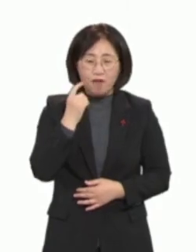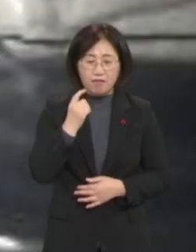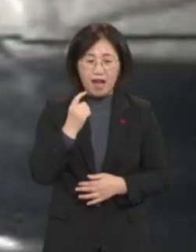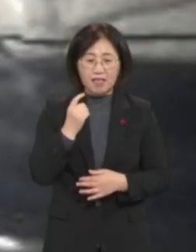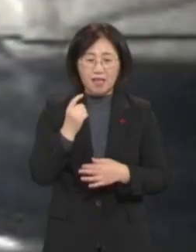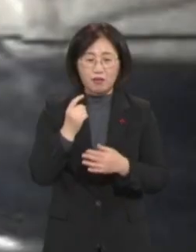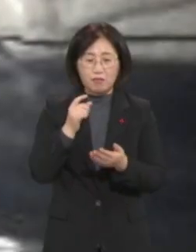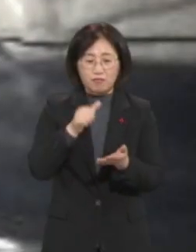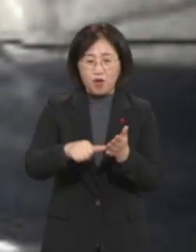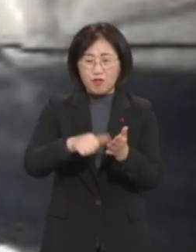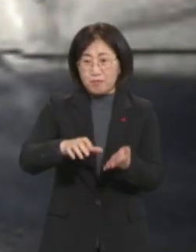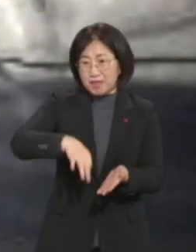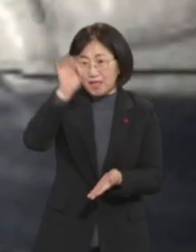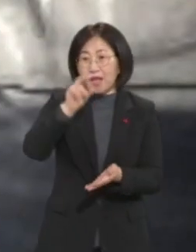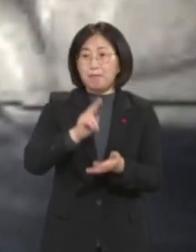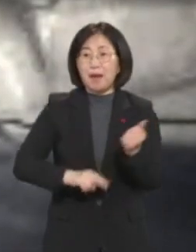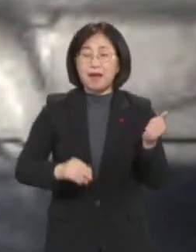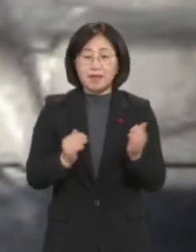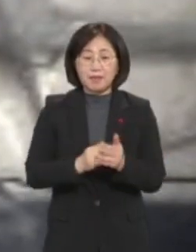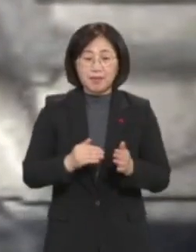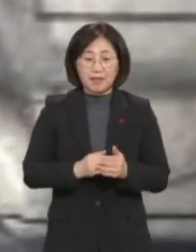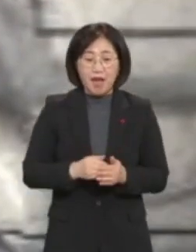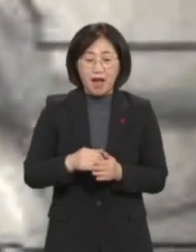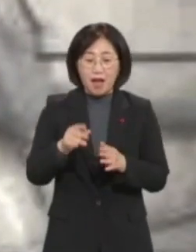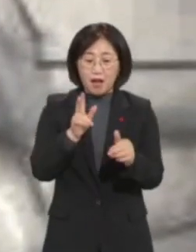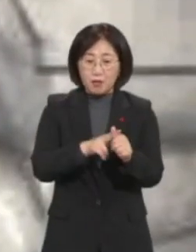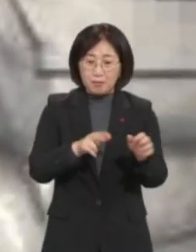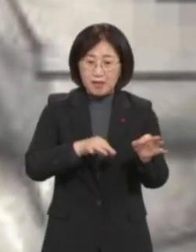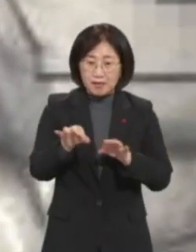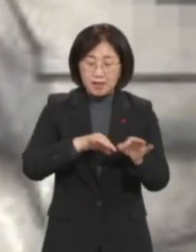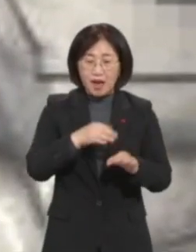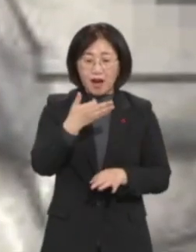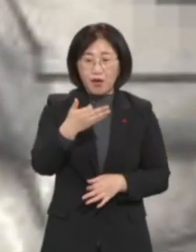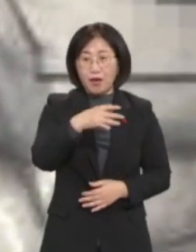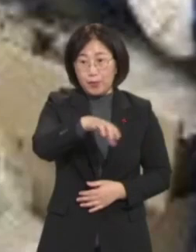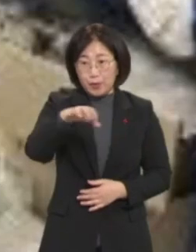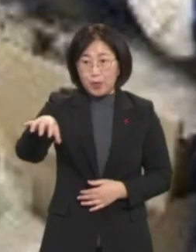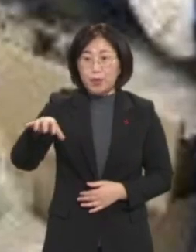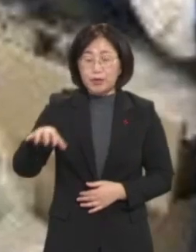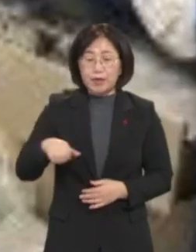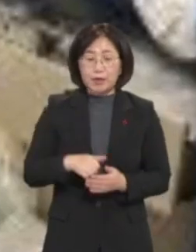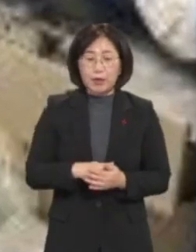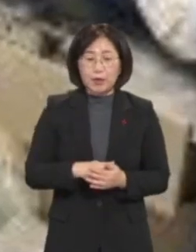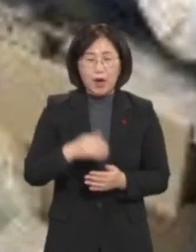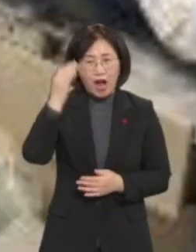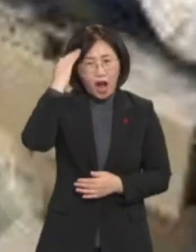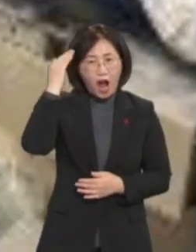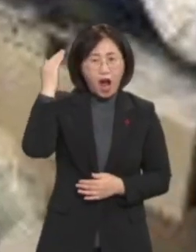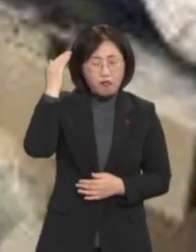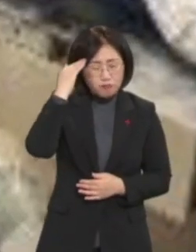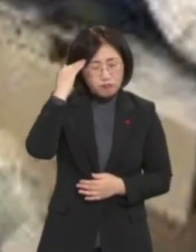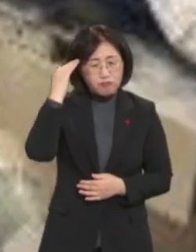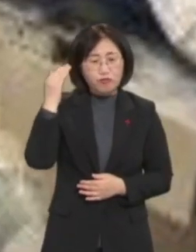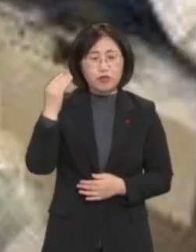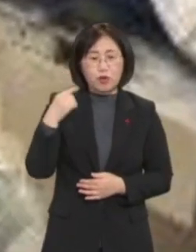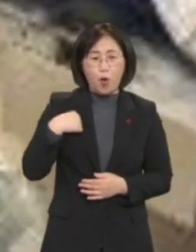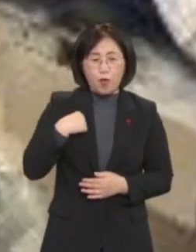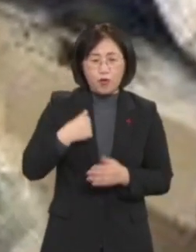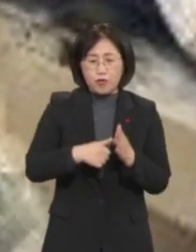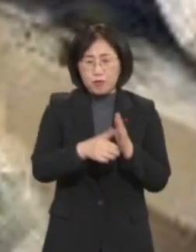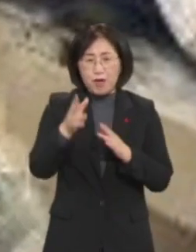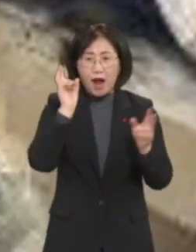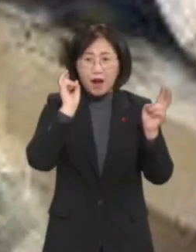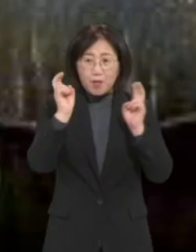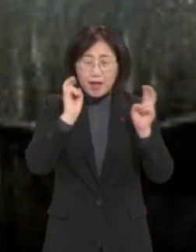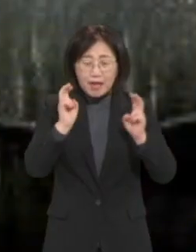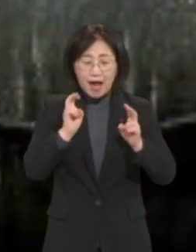팔 또 광동성 소재 도시장 곳에서도 브랜드 유명상표를 짝퉁 상품에